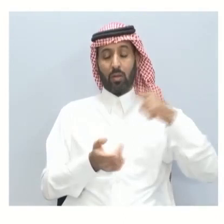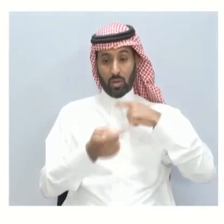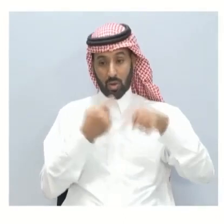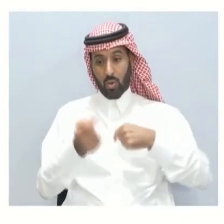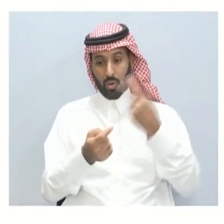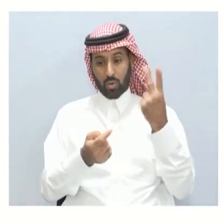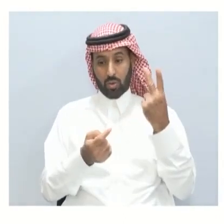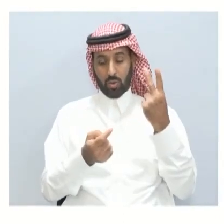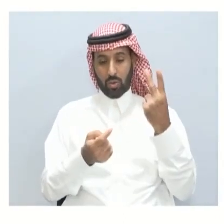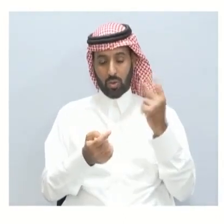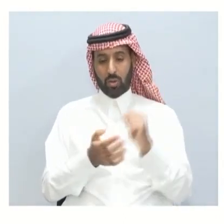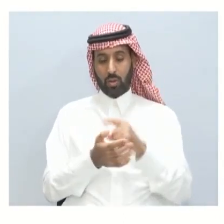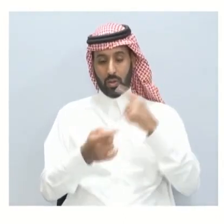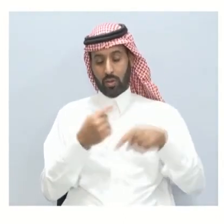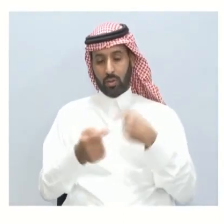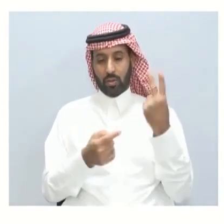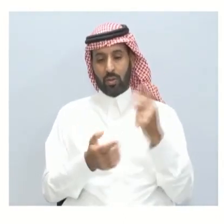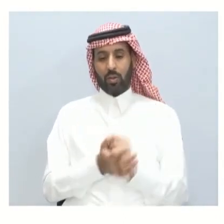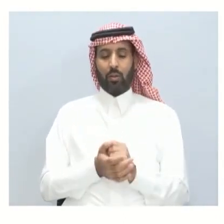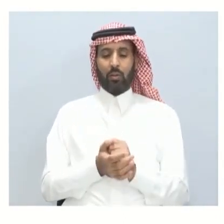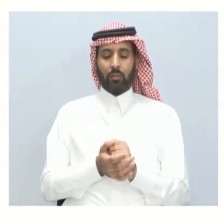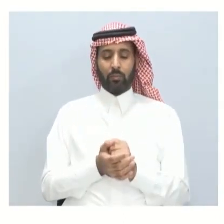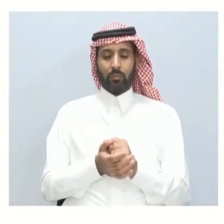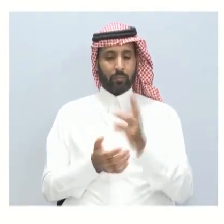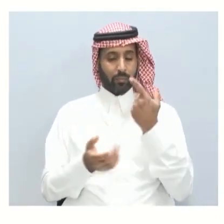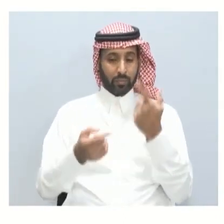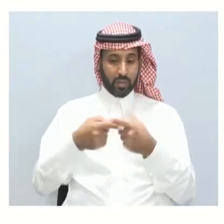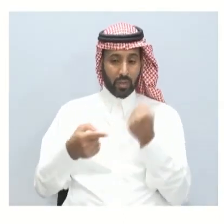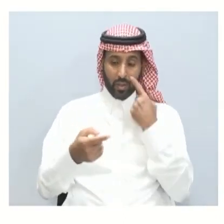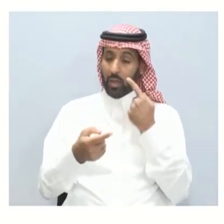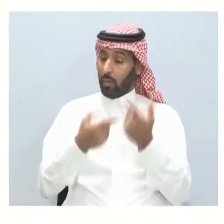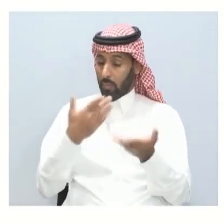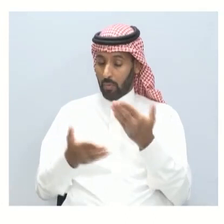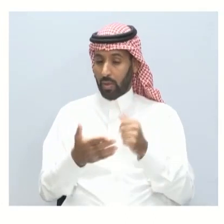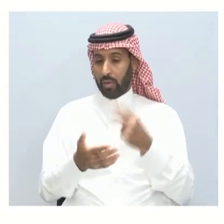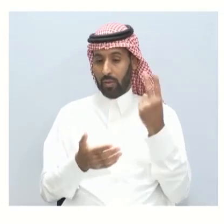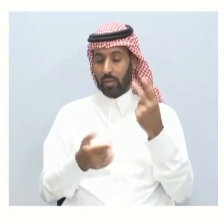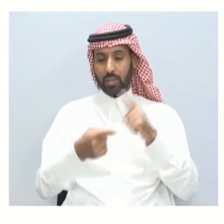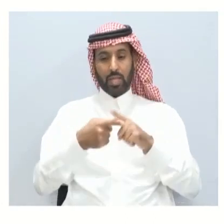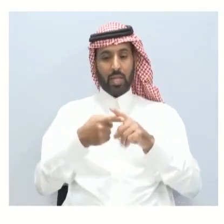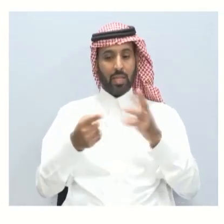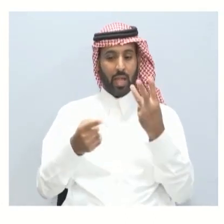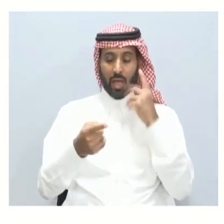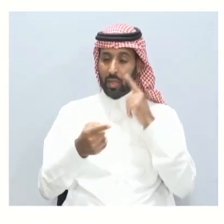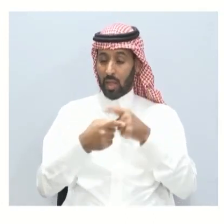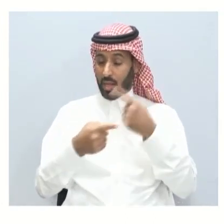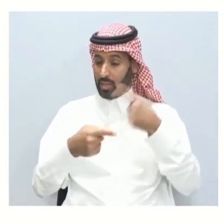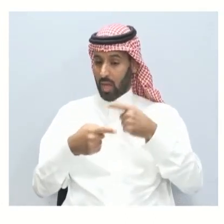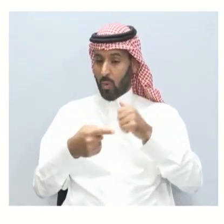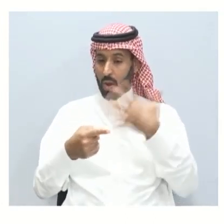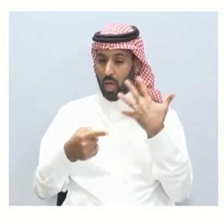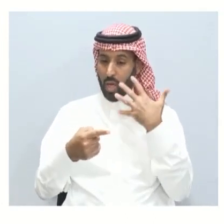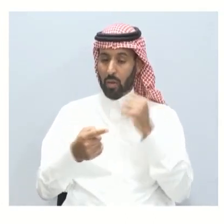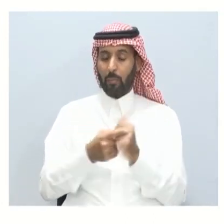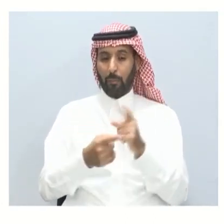الدوره الثانيه في الدوره الثانيه ولكن اجمع الكترونات التكافؤ اثنان وثلاثه يساوي الخامسه او